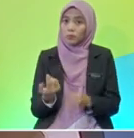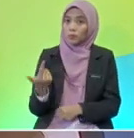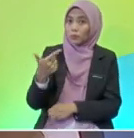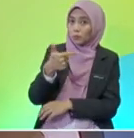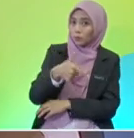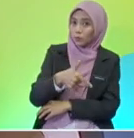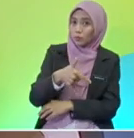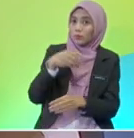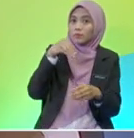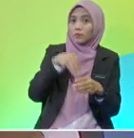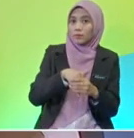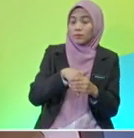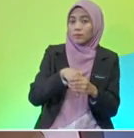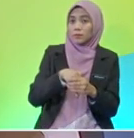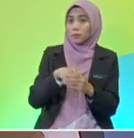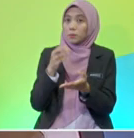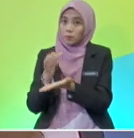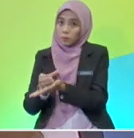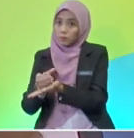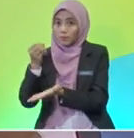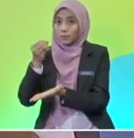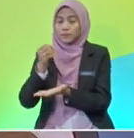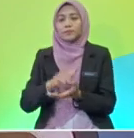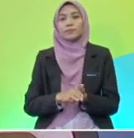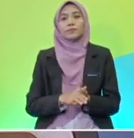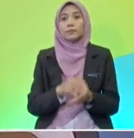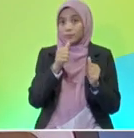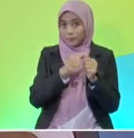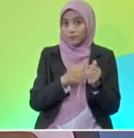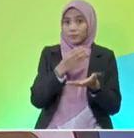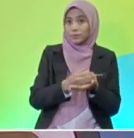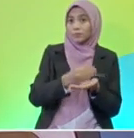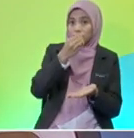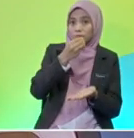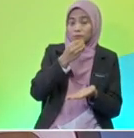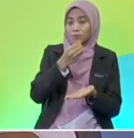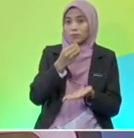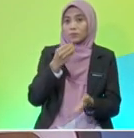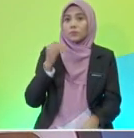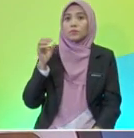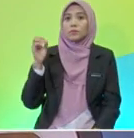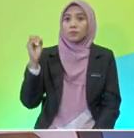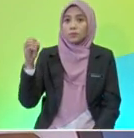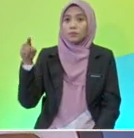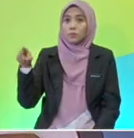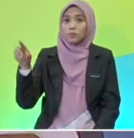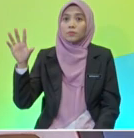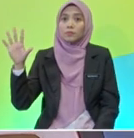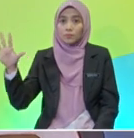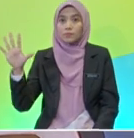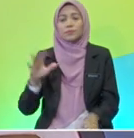beberapa botol baik dan setiap botol isi bajunya adalah sifat puluhan 5 Lite